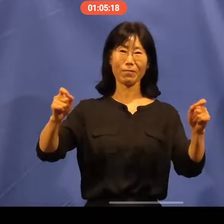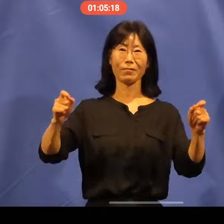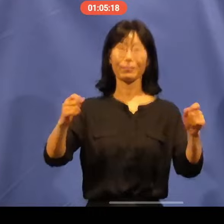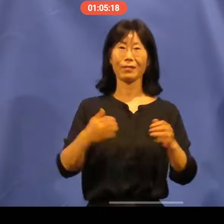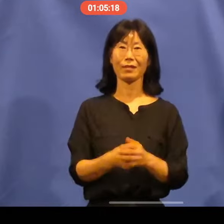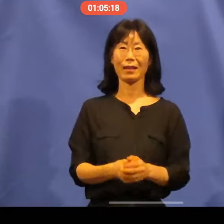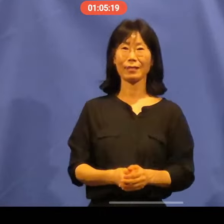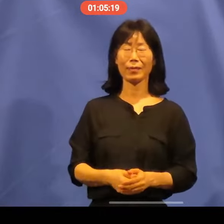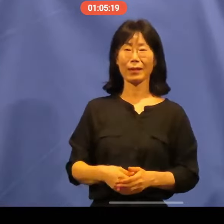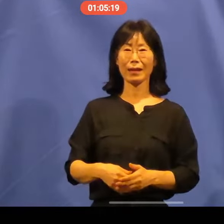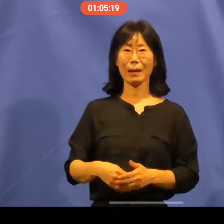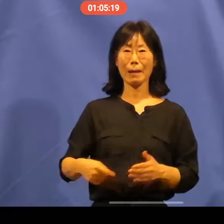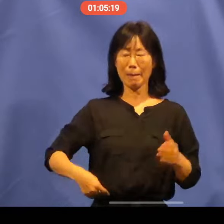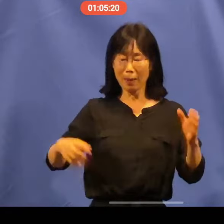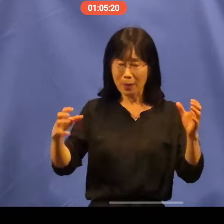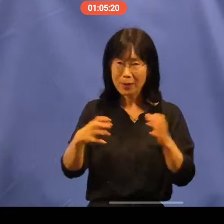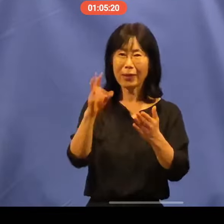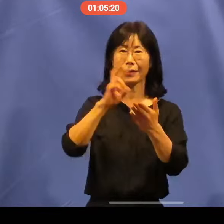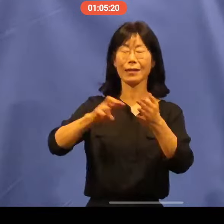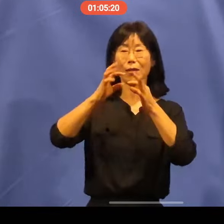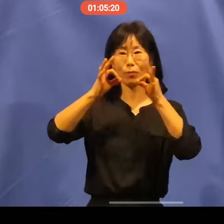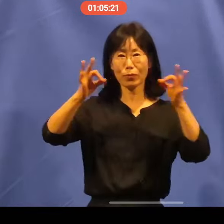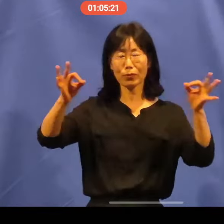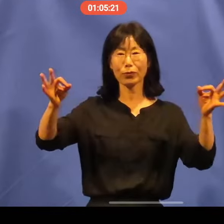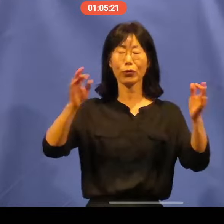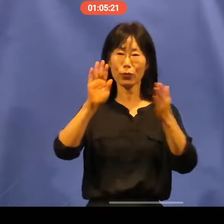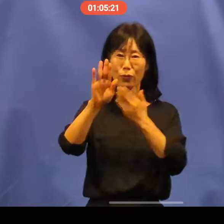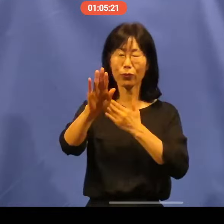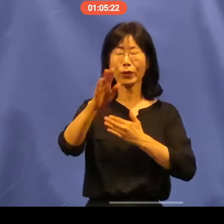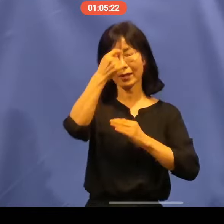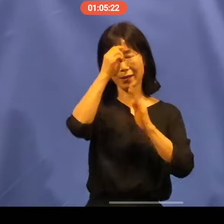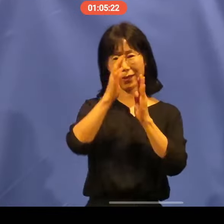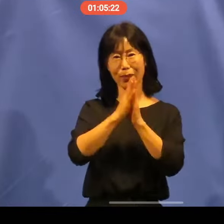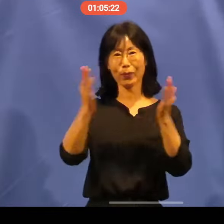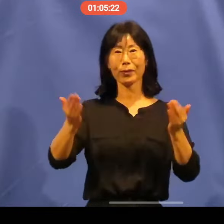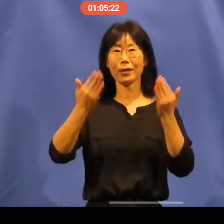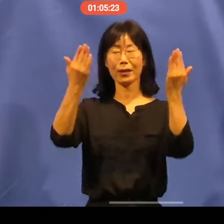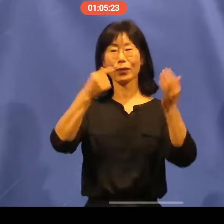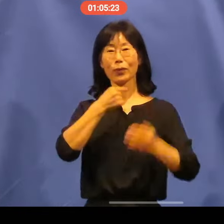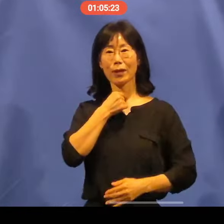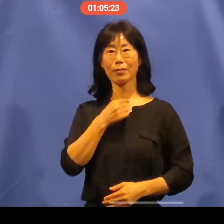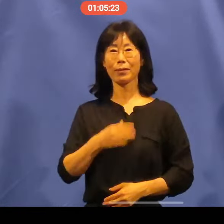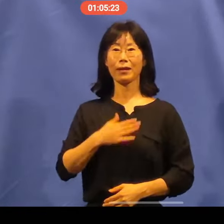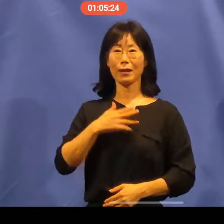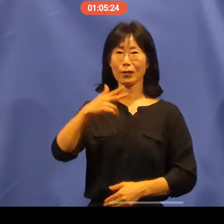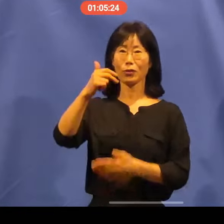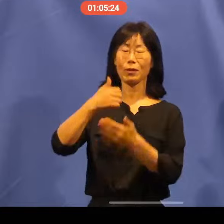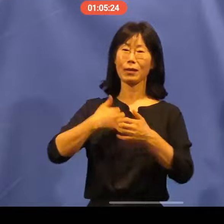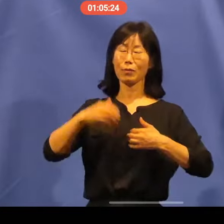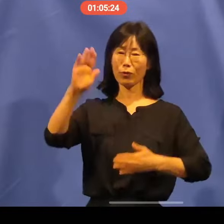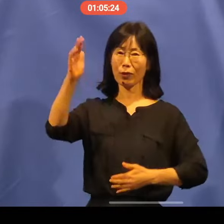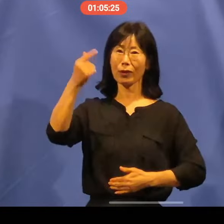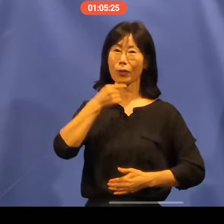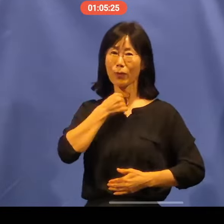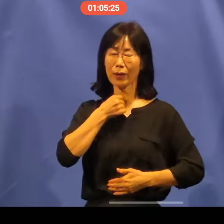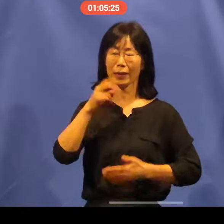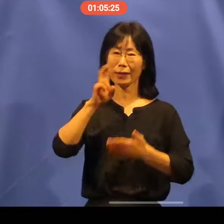오늘. 자, 우리 마음을 모으고 찬양하고 기도하며 나가겠습니다. 나 주님의 기쁨이 되기를 원합니다.